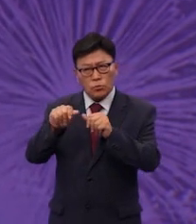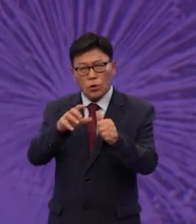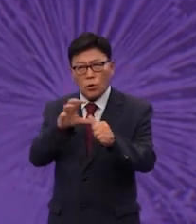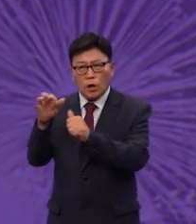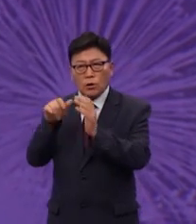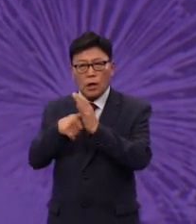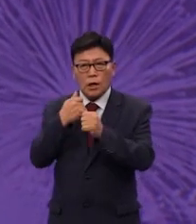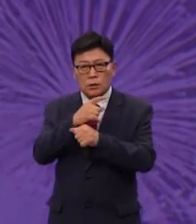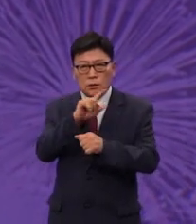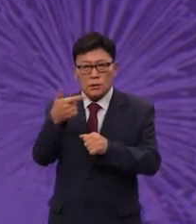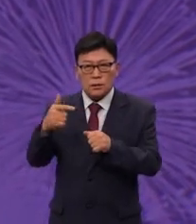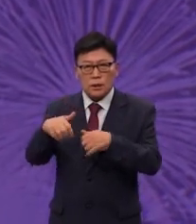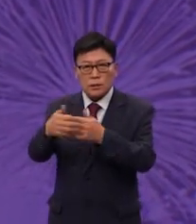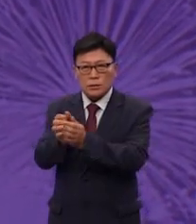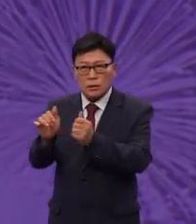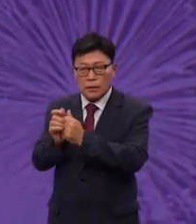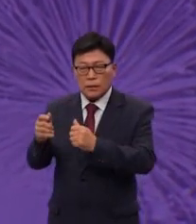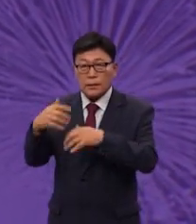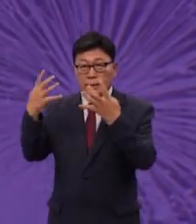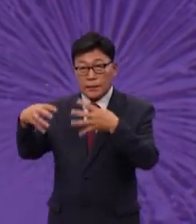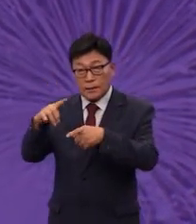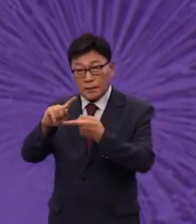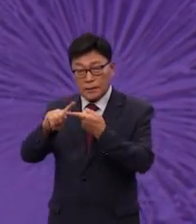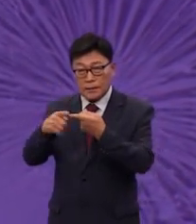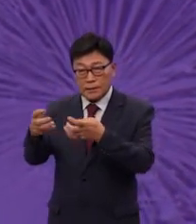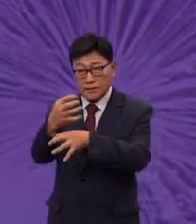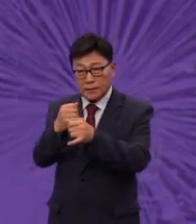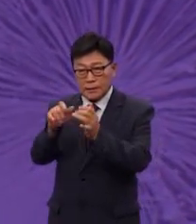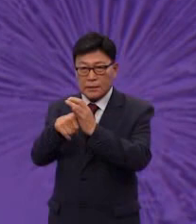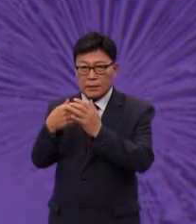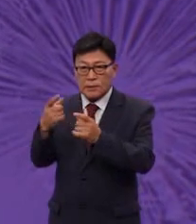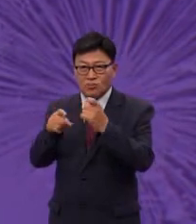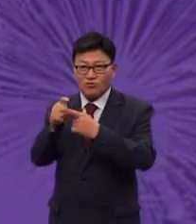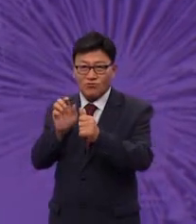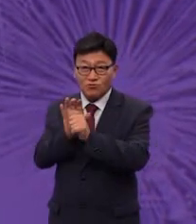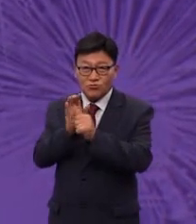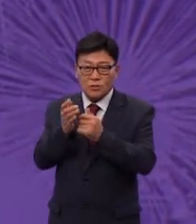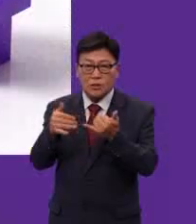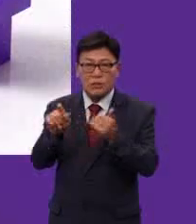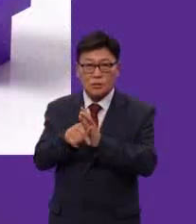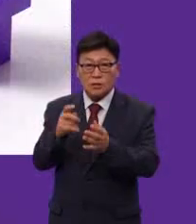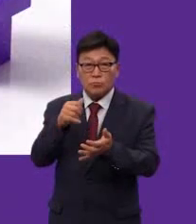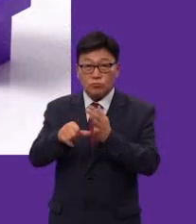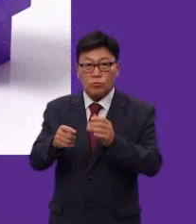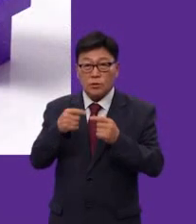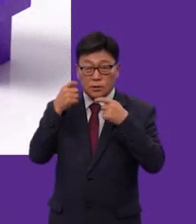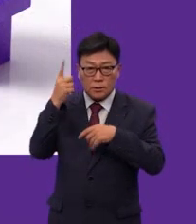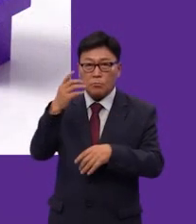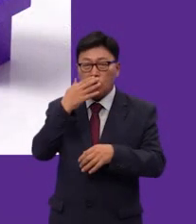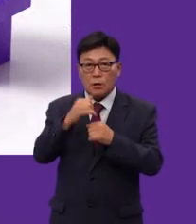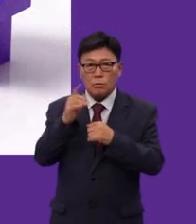있고 다양한 기간의 계약 옵션을 제공할 수 있도록 상품을 개발할 수도 있습니다.